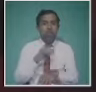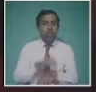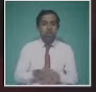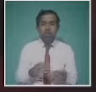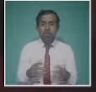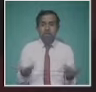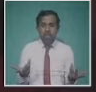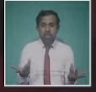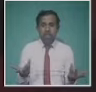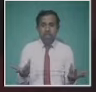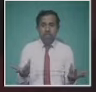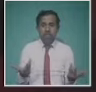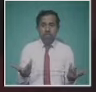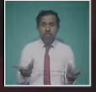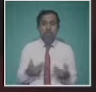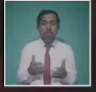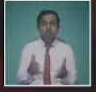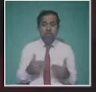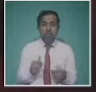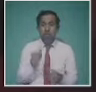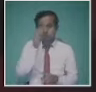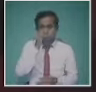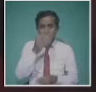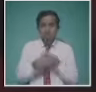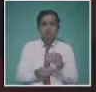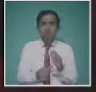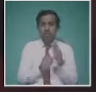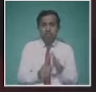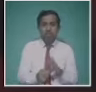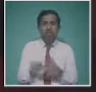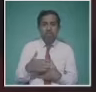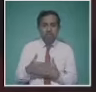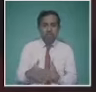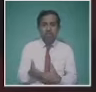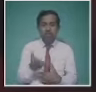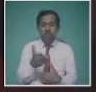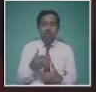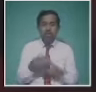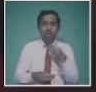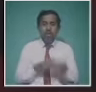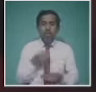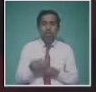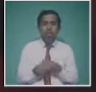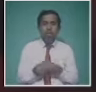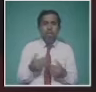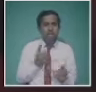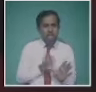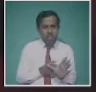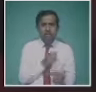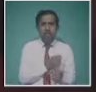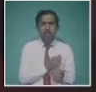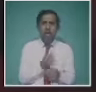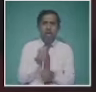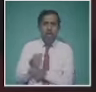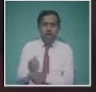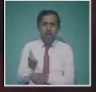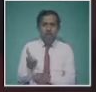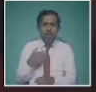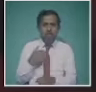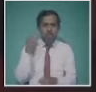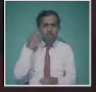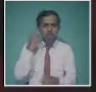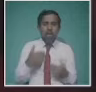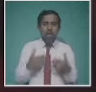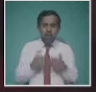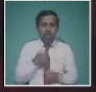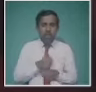මේගොල්ලෝ නැහැ මේගොල්ලන්ට තාමත් ජාවාරංකාරීන්ට යටත් වෙලා ඉන්නෝ මේ ජාවාරංකාරයෝ මොන ආණ්ඩුවෙත් ඉන්නෝ මොන ආරුවෙත් ඉන්නෝ අපි දන්නවා